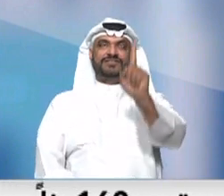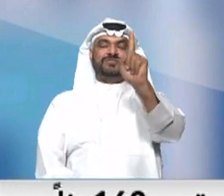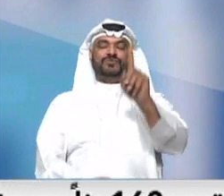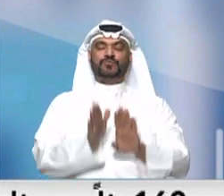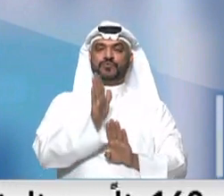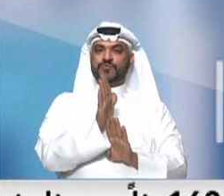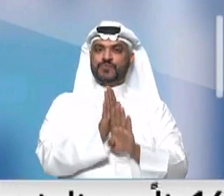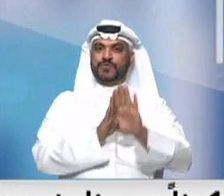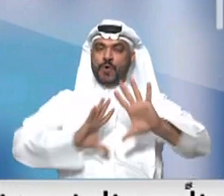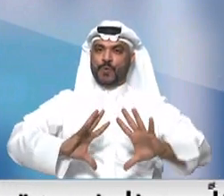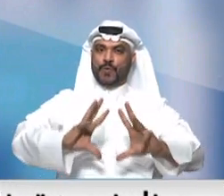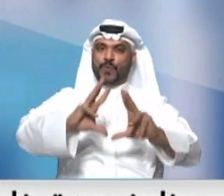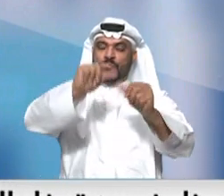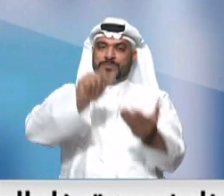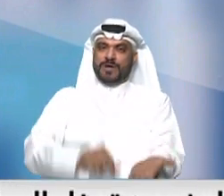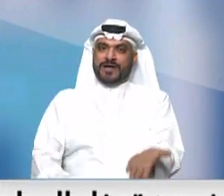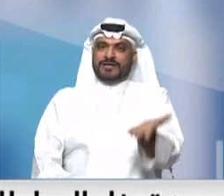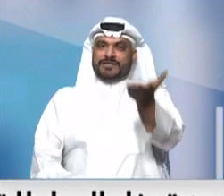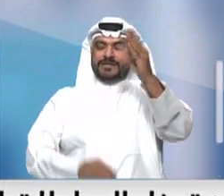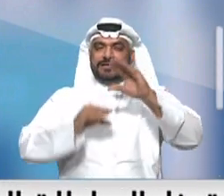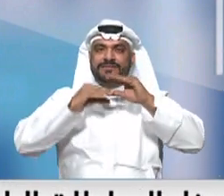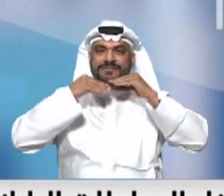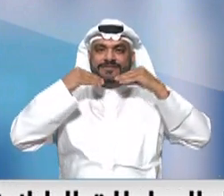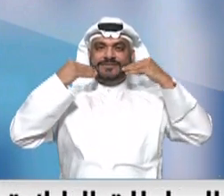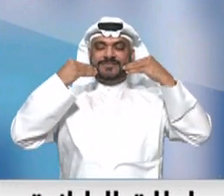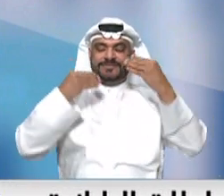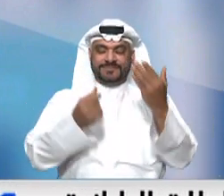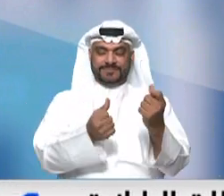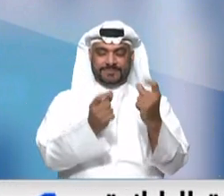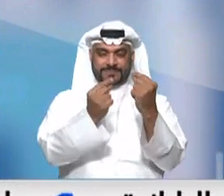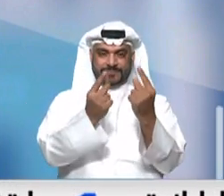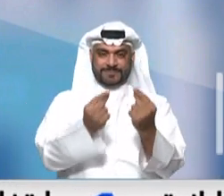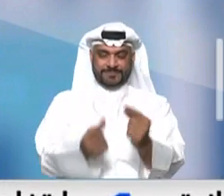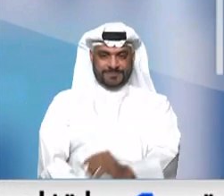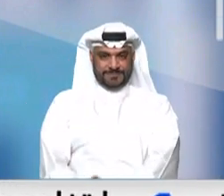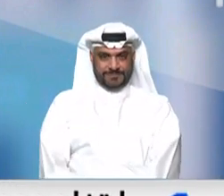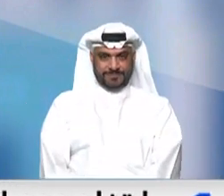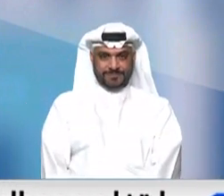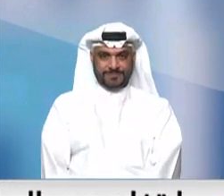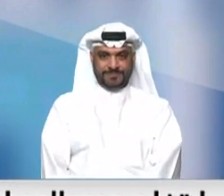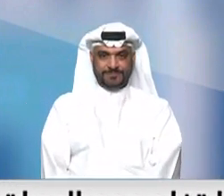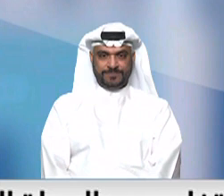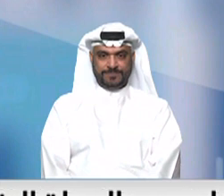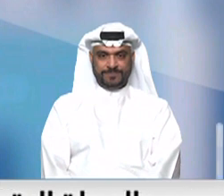وجمهوريه موزمبيق وشعبها الصديق كل التقدم والازدهار